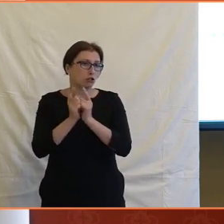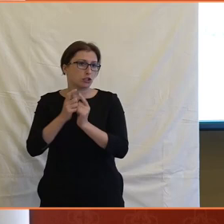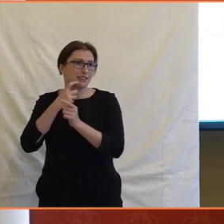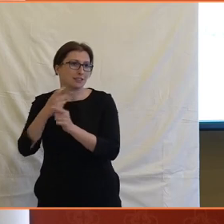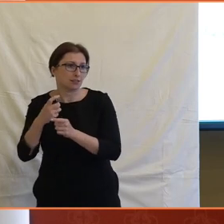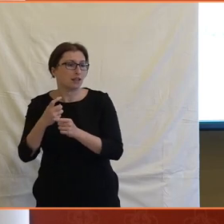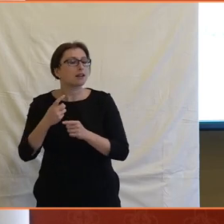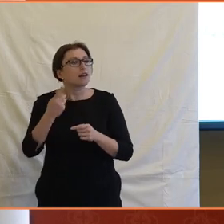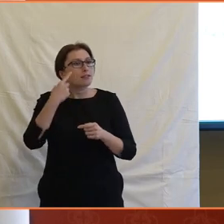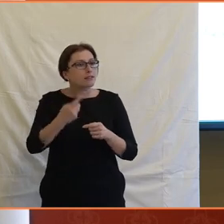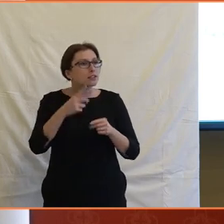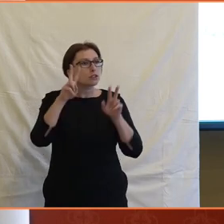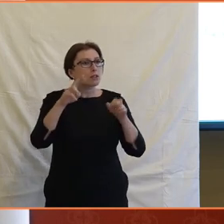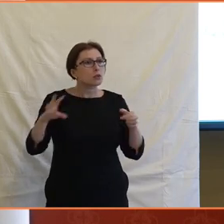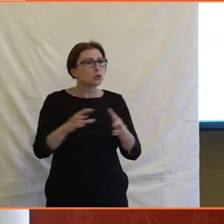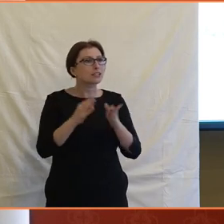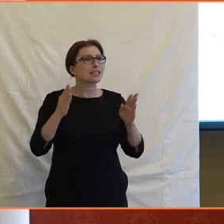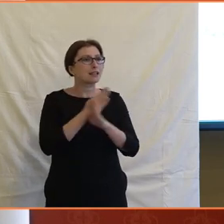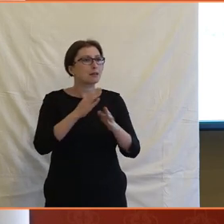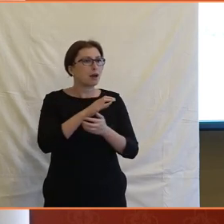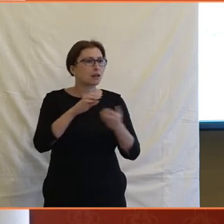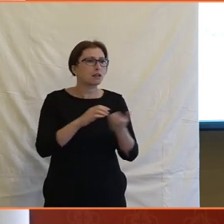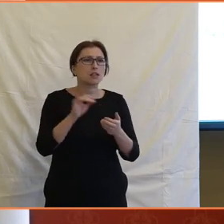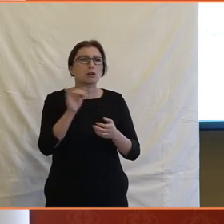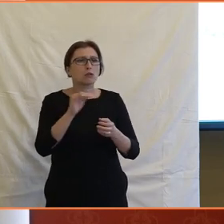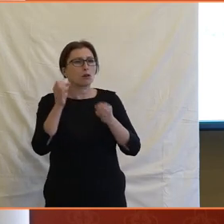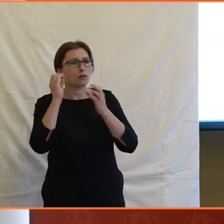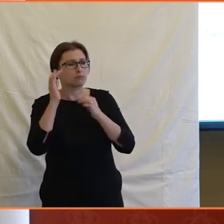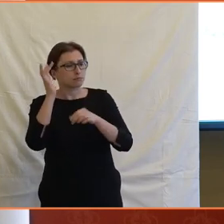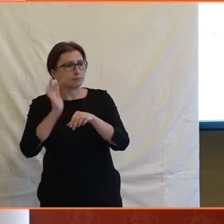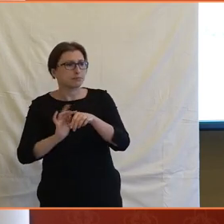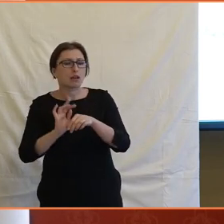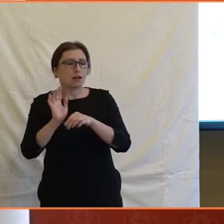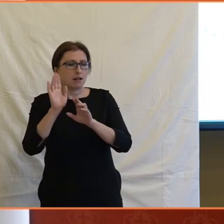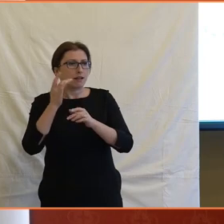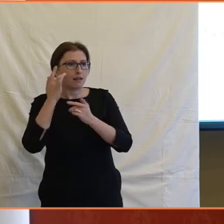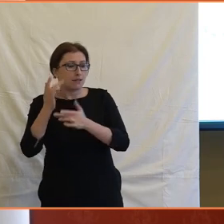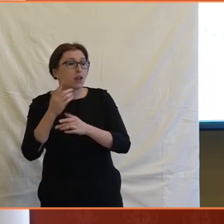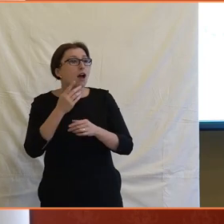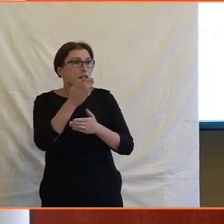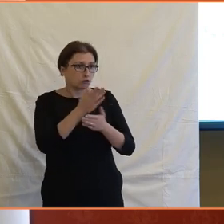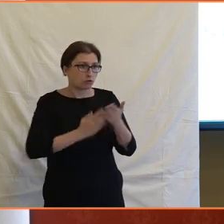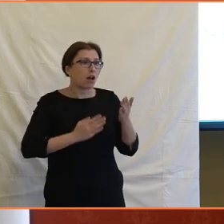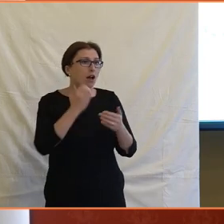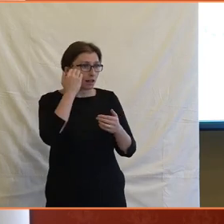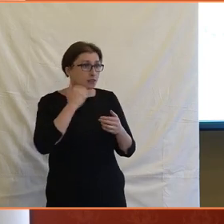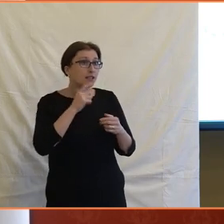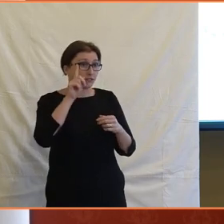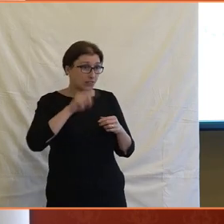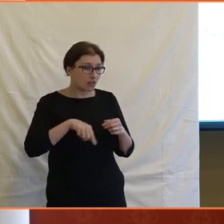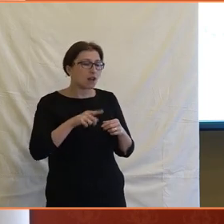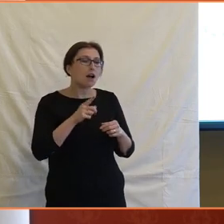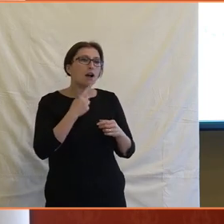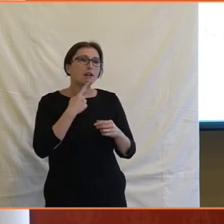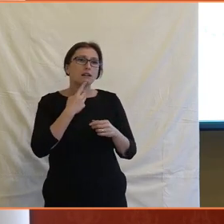kde asi už skoro všichni, kromě opravdu poblázněných lidí, vědí, že je to problém, ale stále většina společnosti to nechce